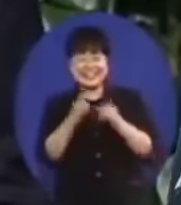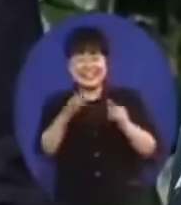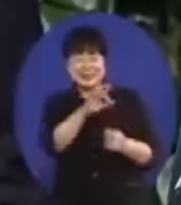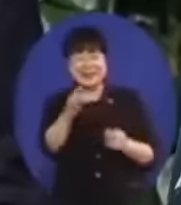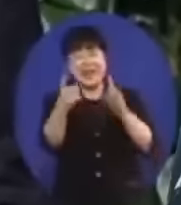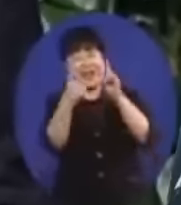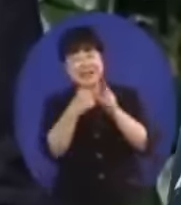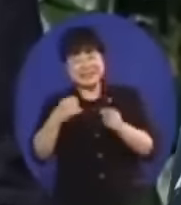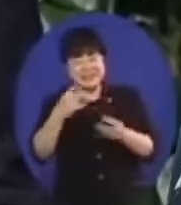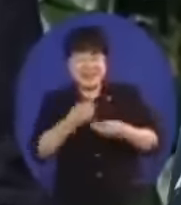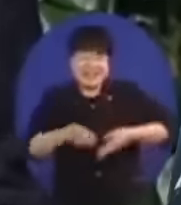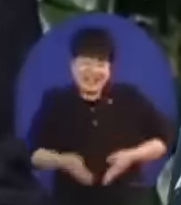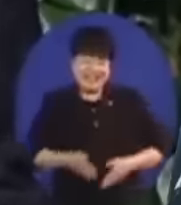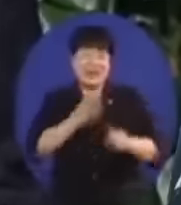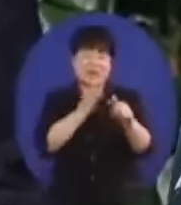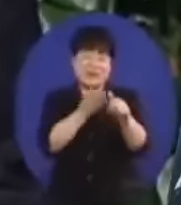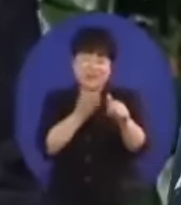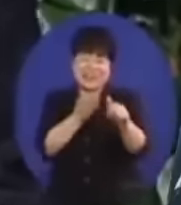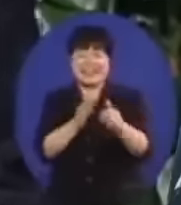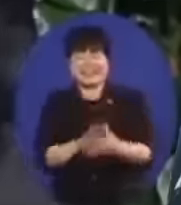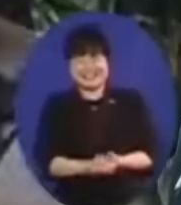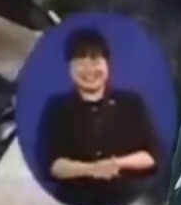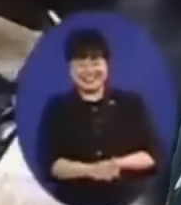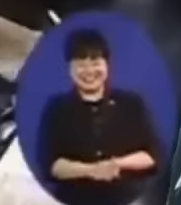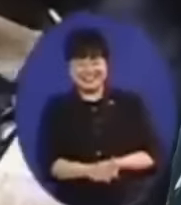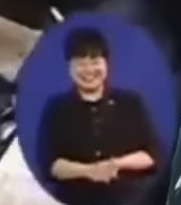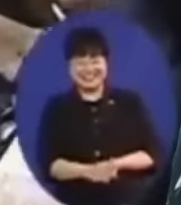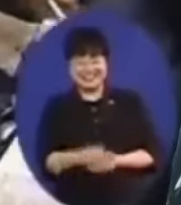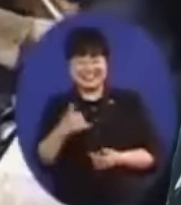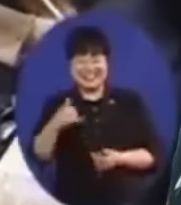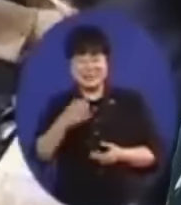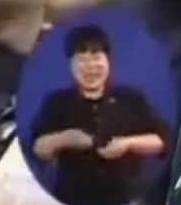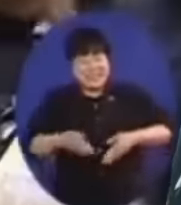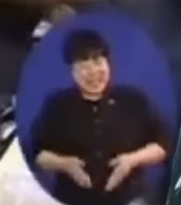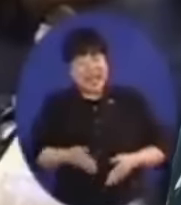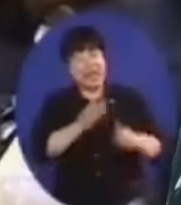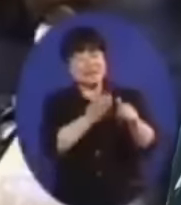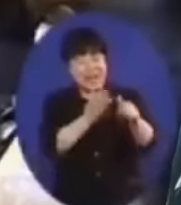사람들마다 만나면 자식 많이 낳으라고 격려를 하는데